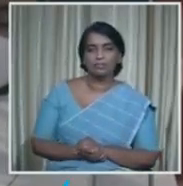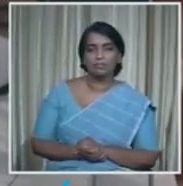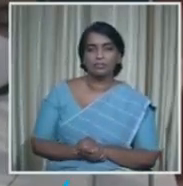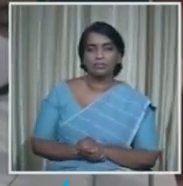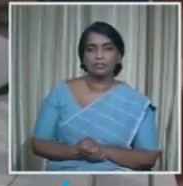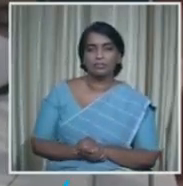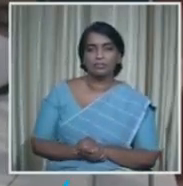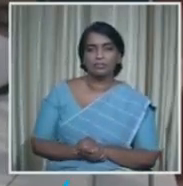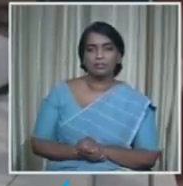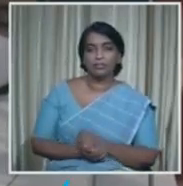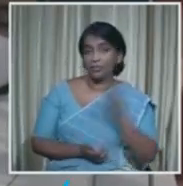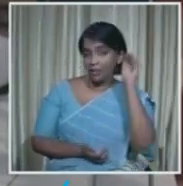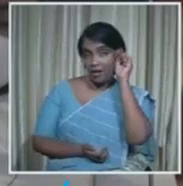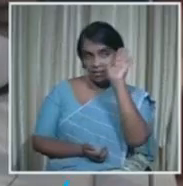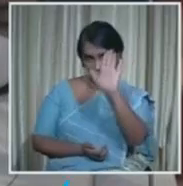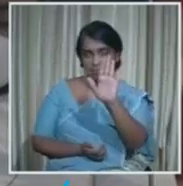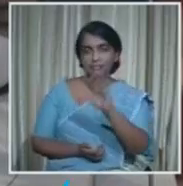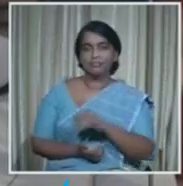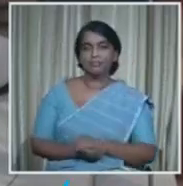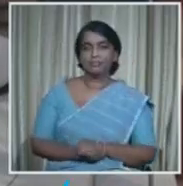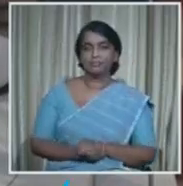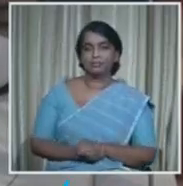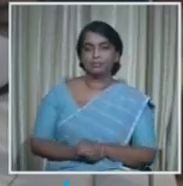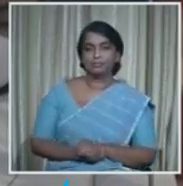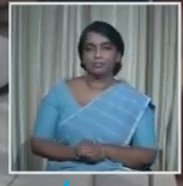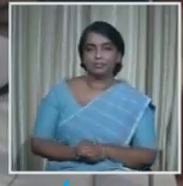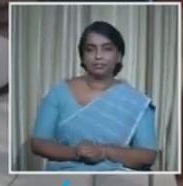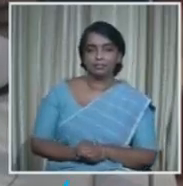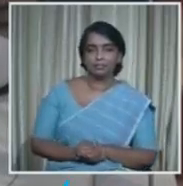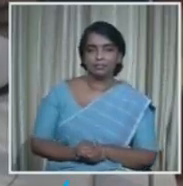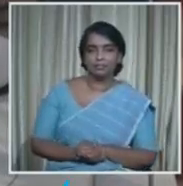oh wah agan ne karena kalau ini itu mana katakan dari ini